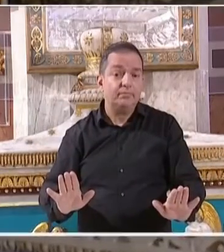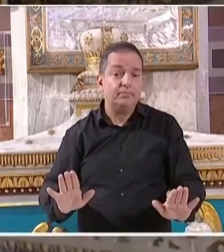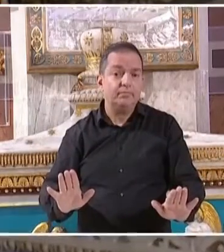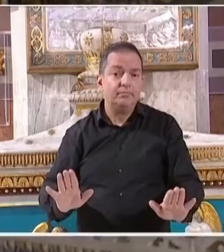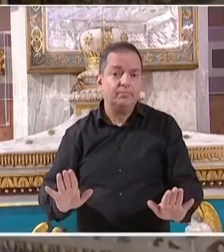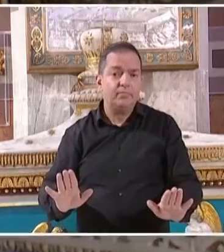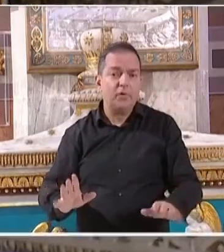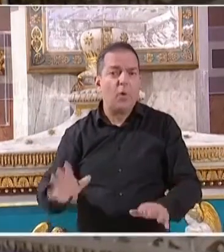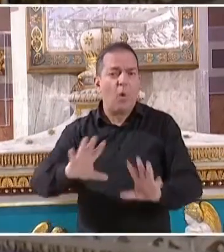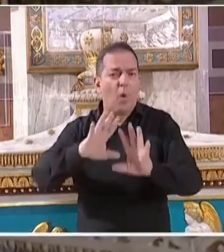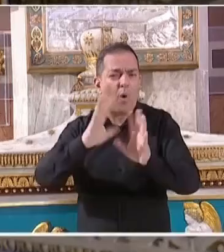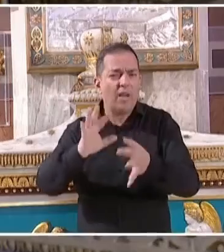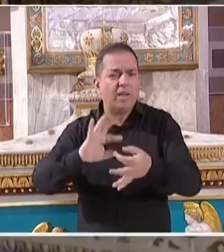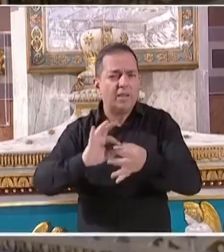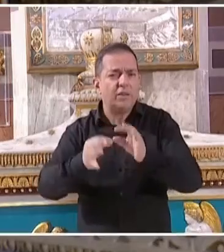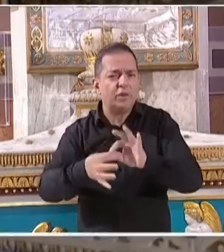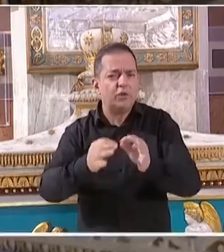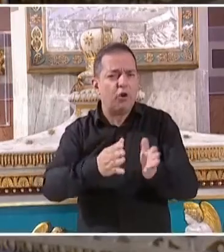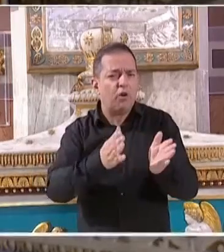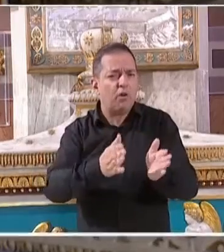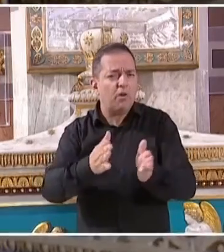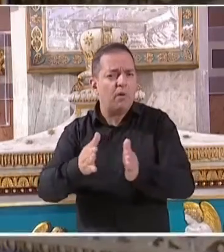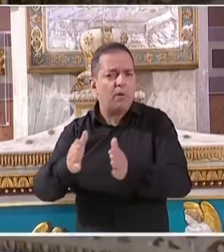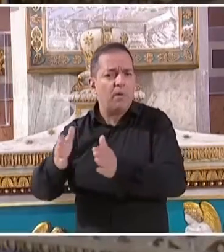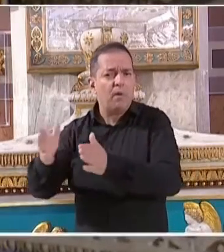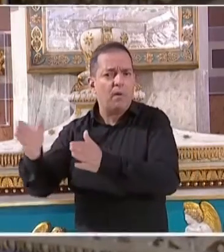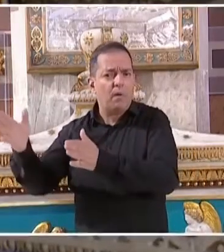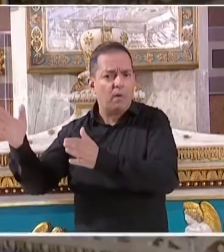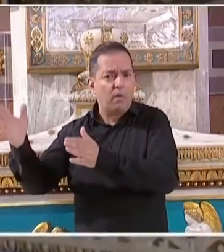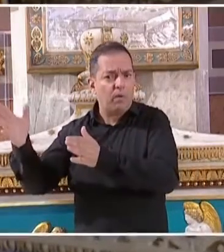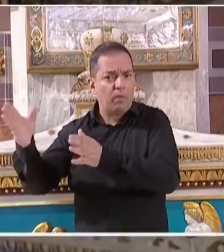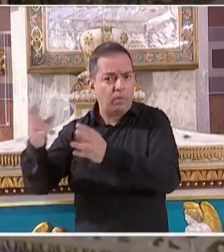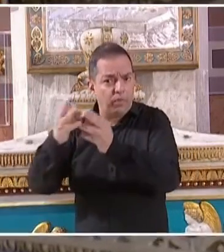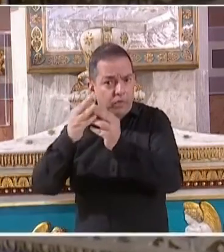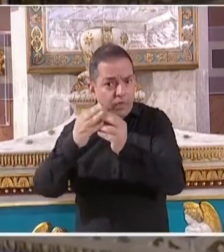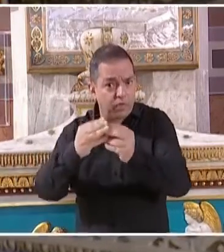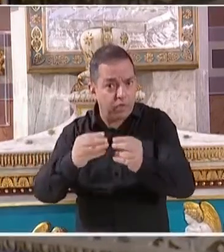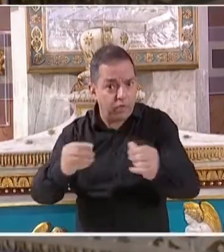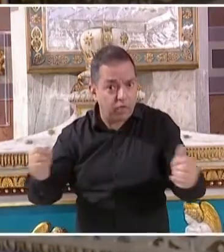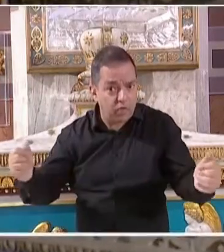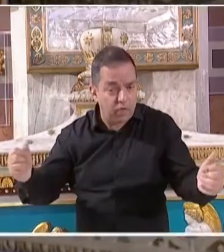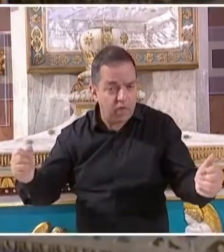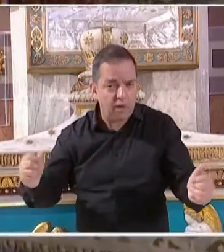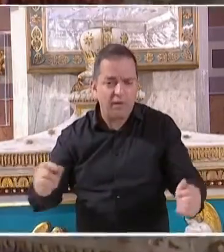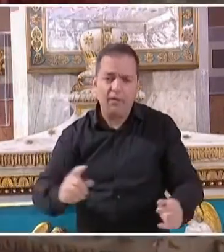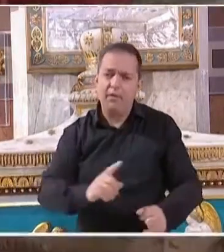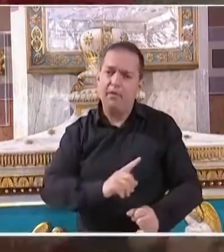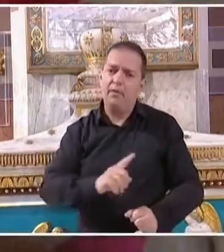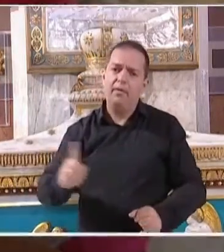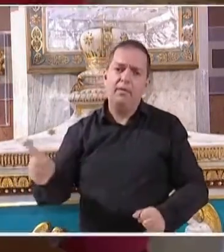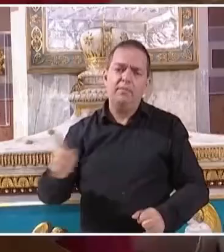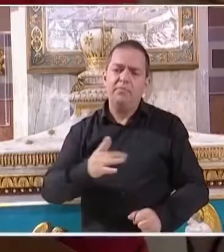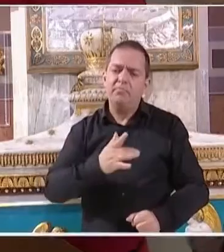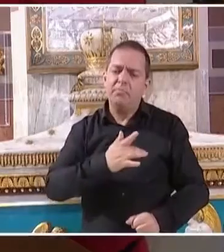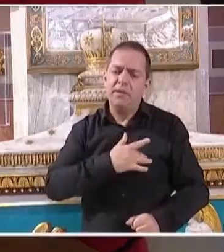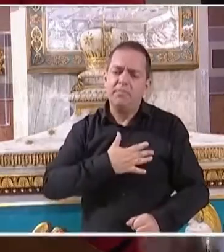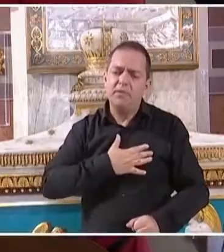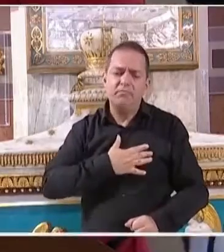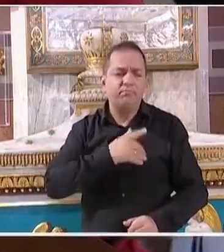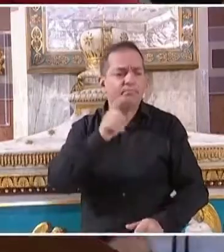των γεγονότων αυτών δεν θα παύσουν να ζουν μέσα στην καρδιά